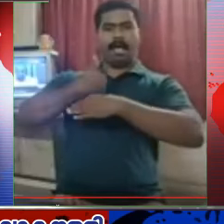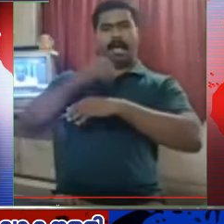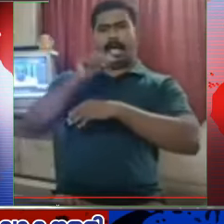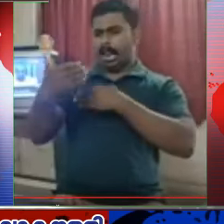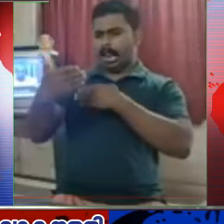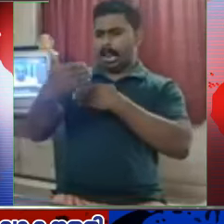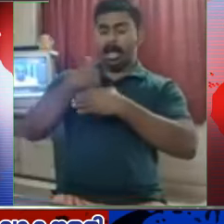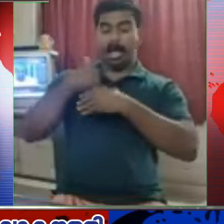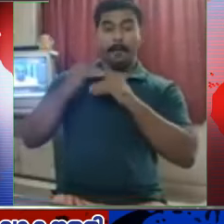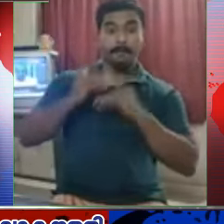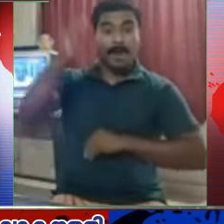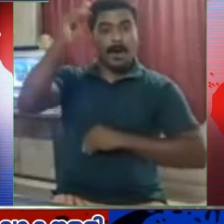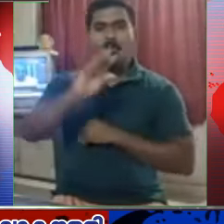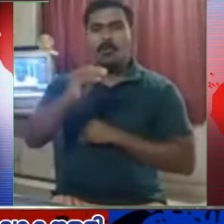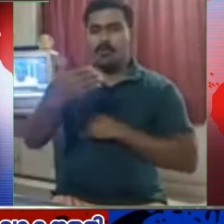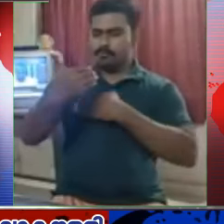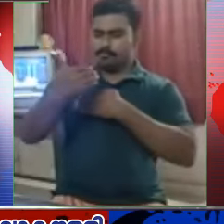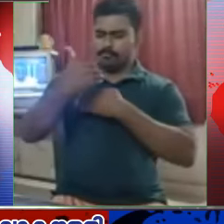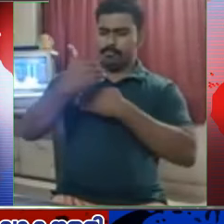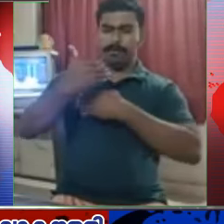നിസാമുദ്ദീനിലെ സമ്മേളനത്തിൽ പങ്കെടുത്ത്